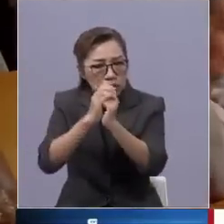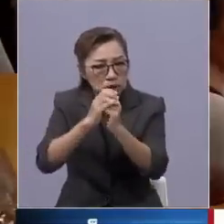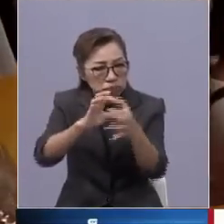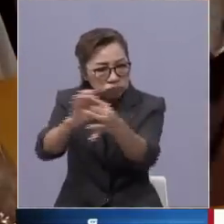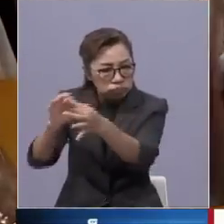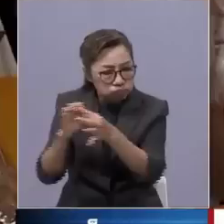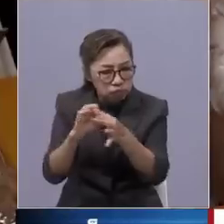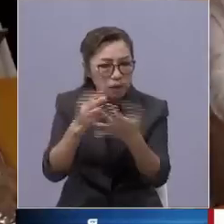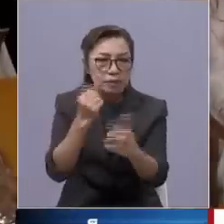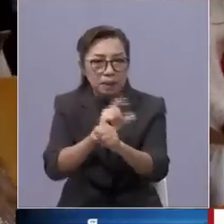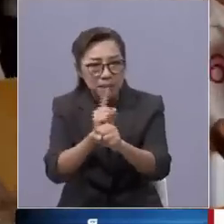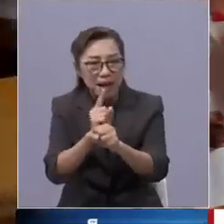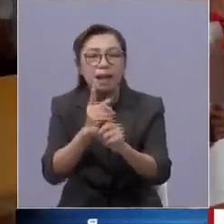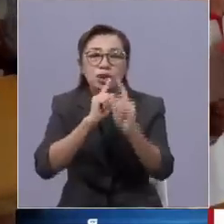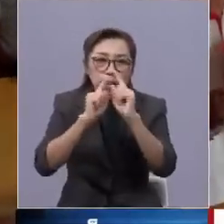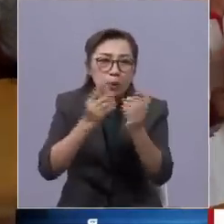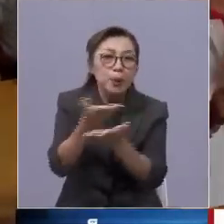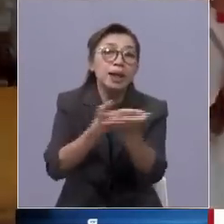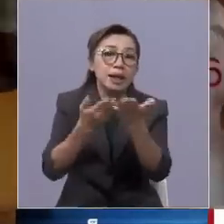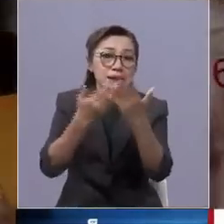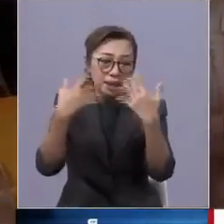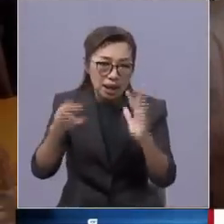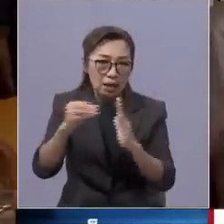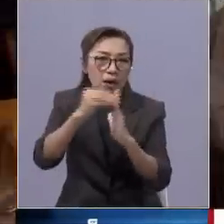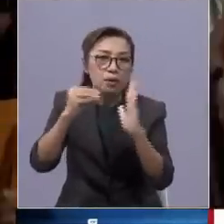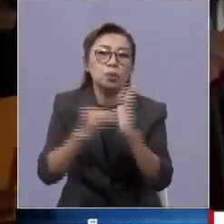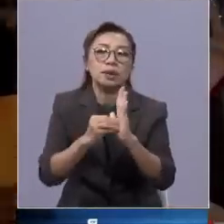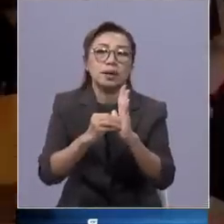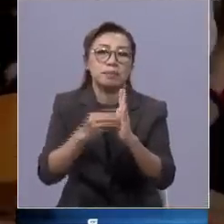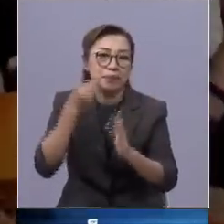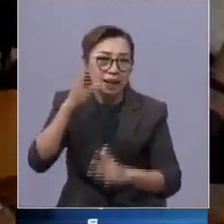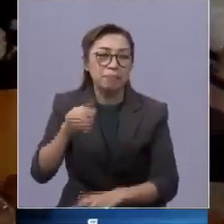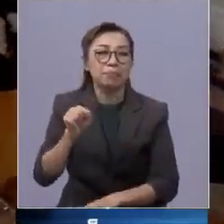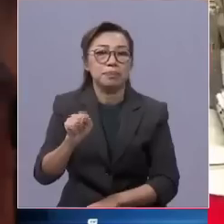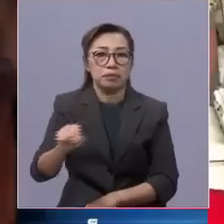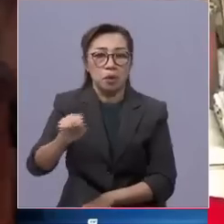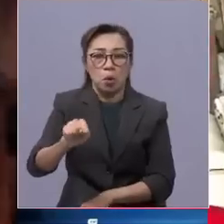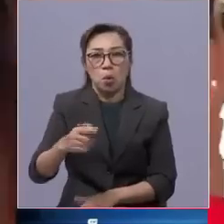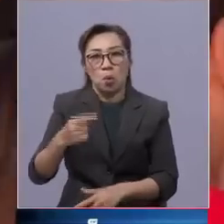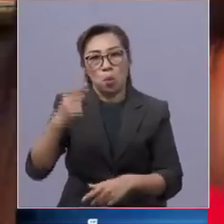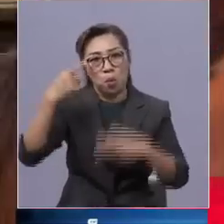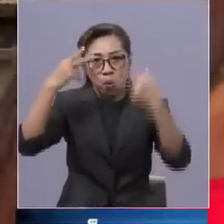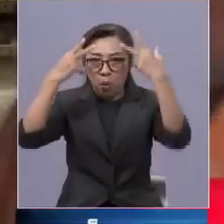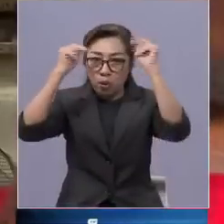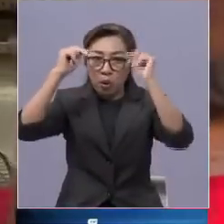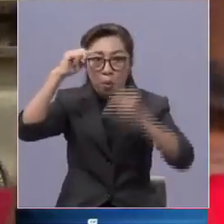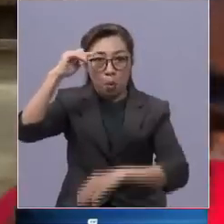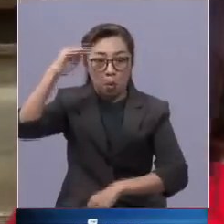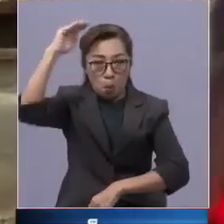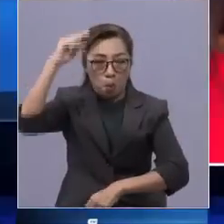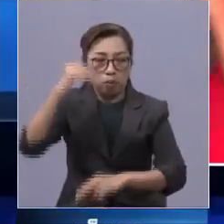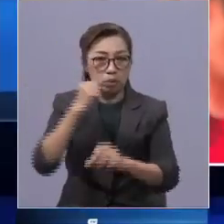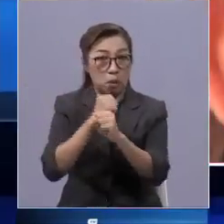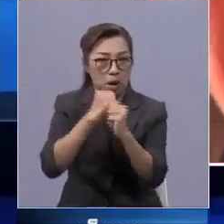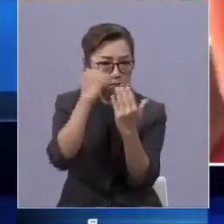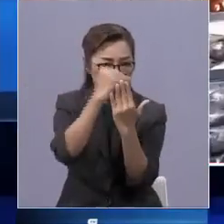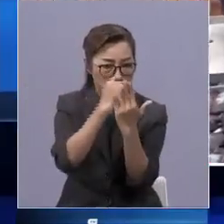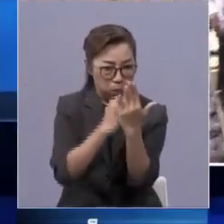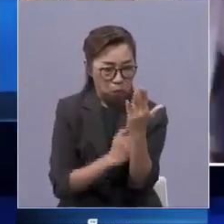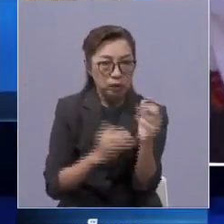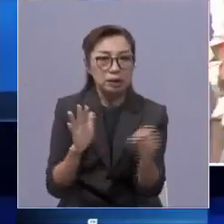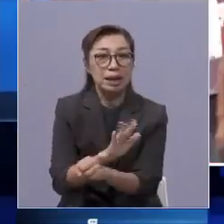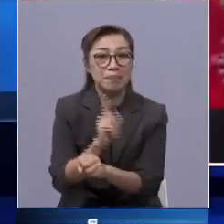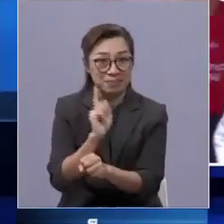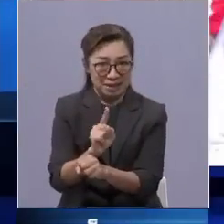แล้วก็เดินทางกลับกรุงเทพมหานครนะครับ ก็ต้องยอมรับว่าคิวของนายกเศรษฐาเนี่ยแน่นขนาดจริงๆนะฮะก่อนที่จะเข้าสู่การแถลงนโยบ